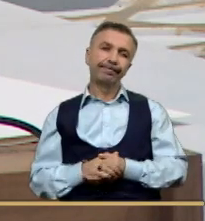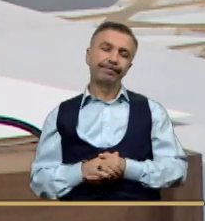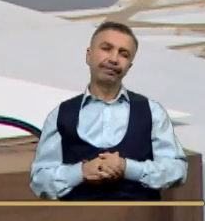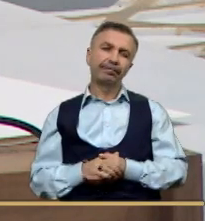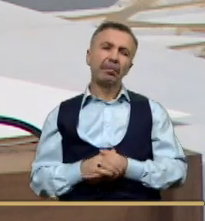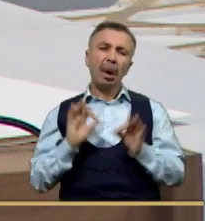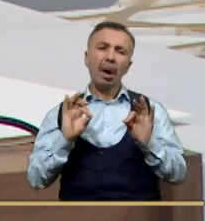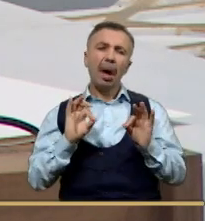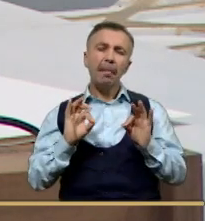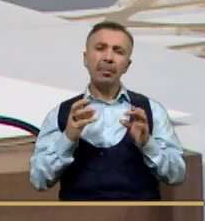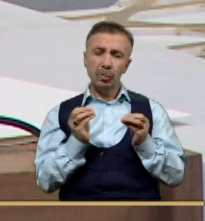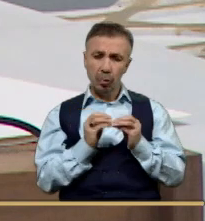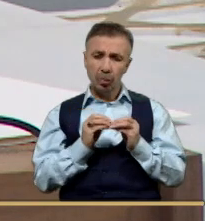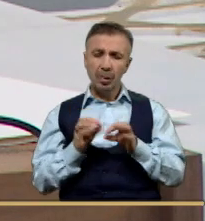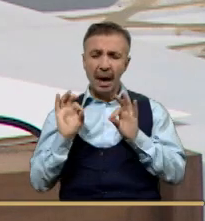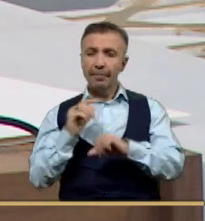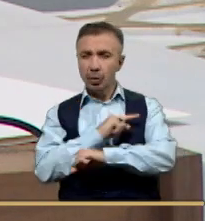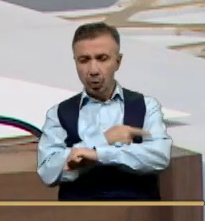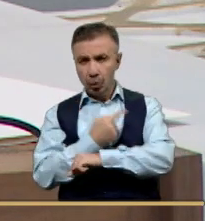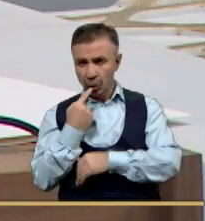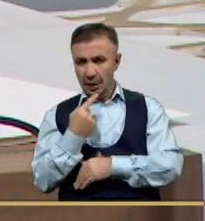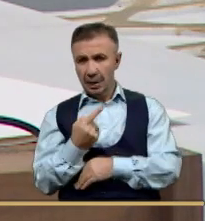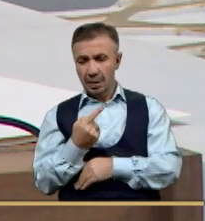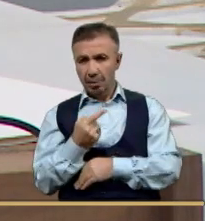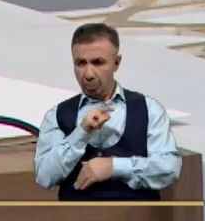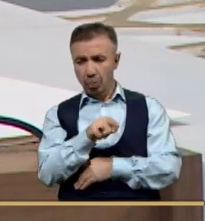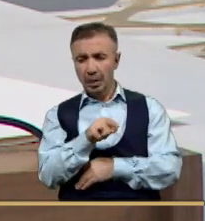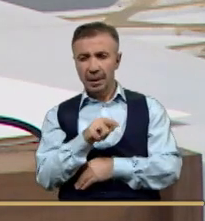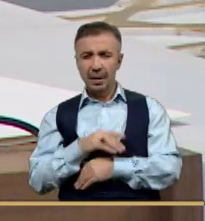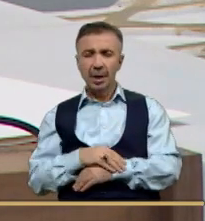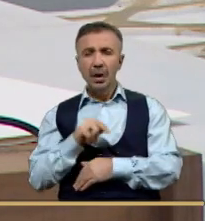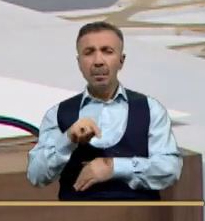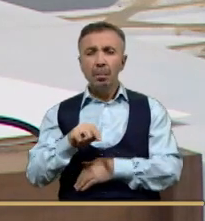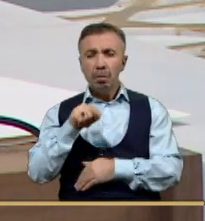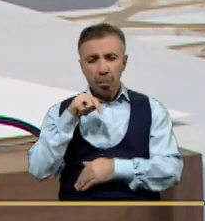Hem suçlu hem güçlü diye ancak buna denir. Bugün Batı